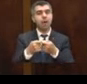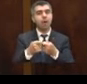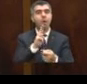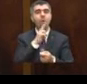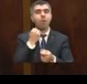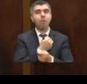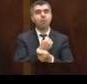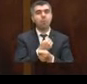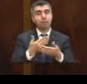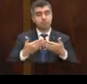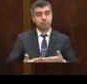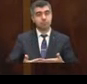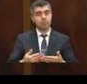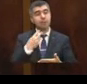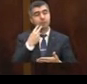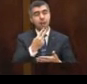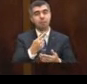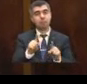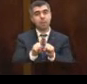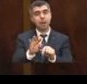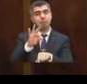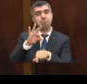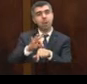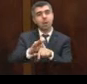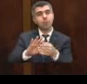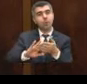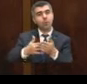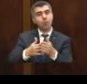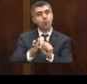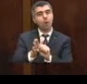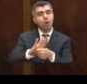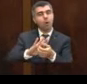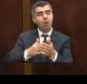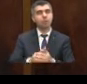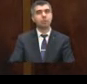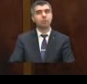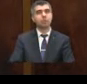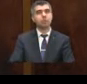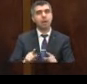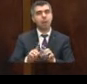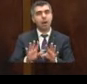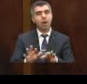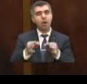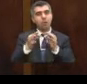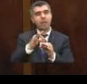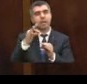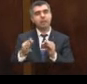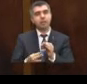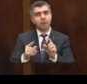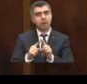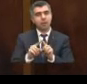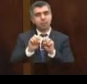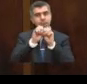فإن السياق الذي فرض هذا التعديل هو استثناء بجميع المقاييس، حيث جاء نتيجة لتفشي جائحة